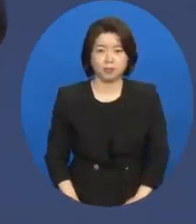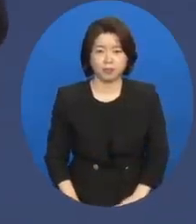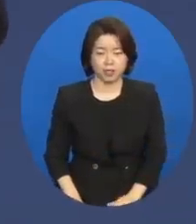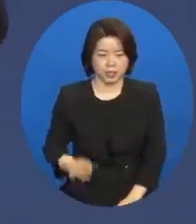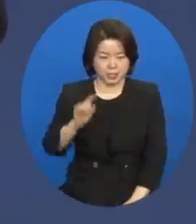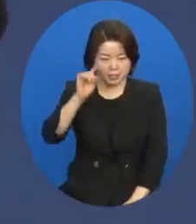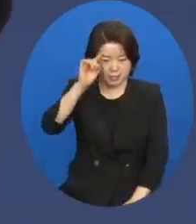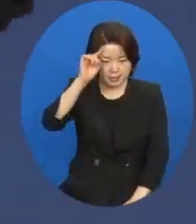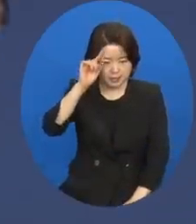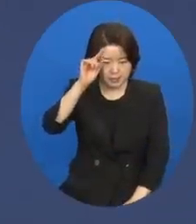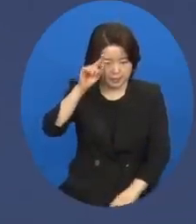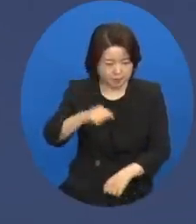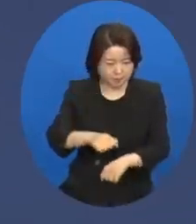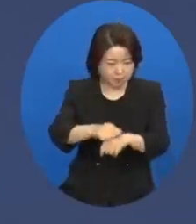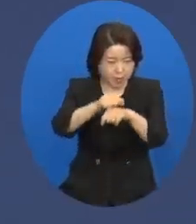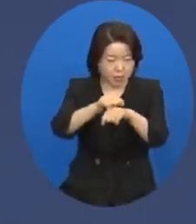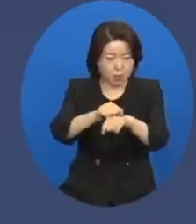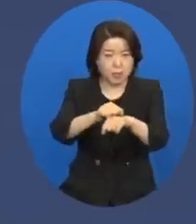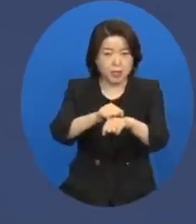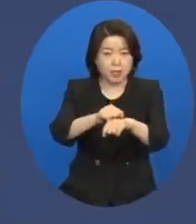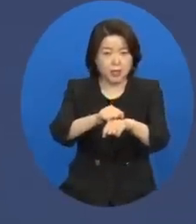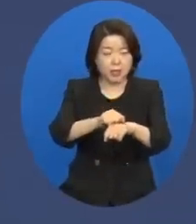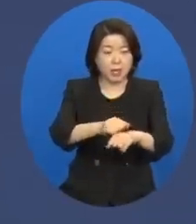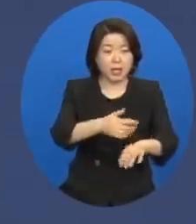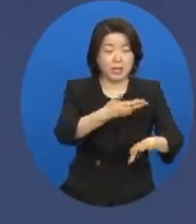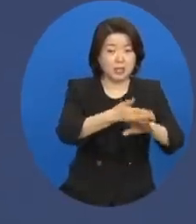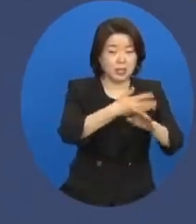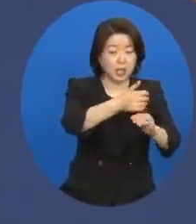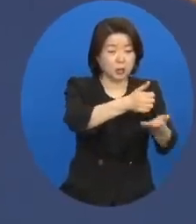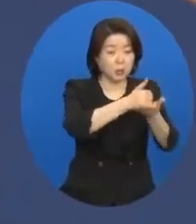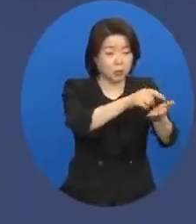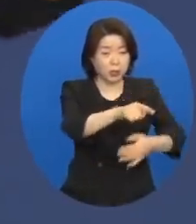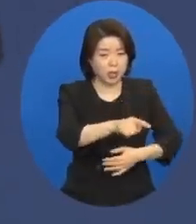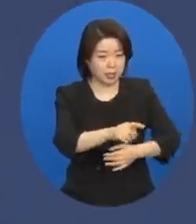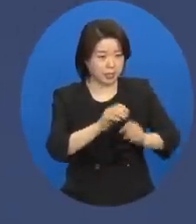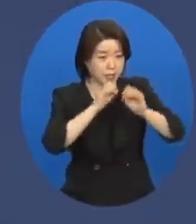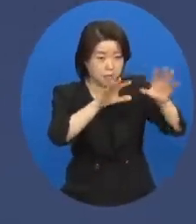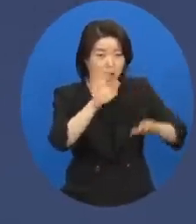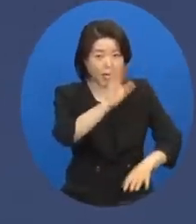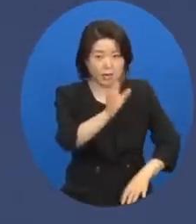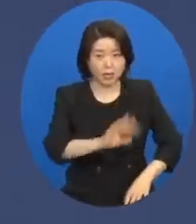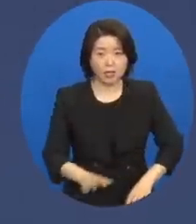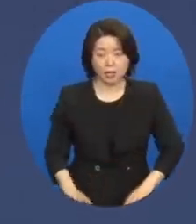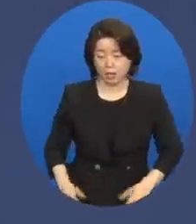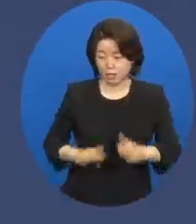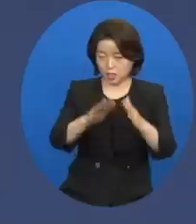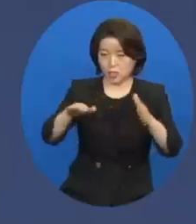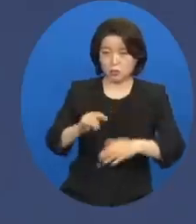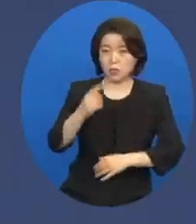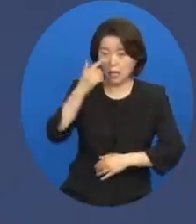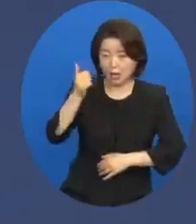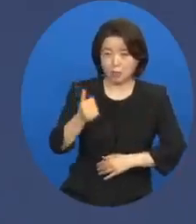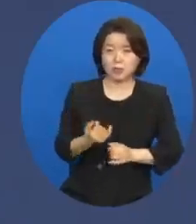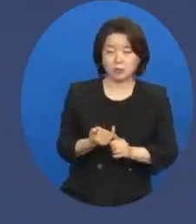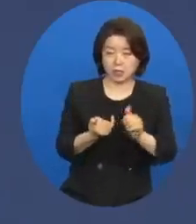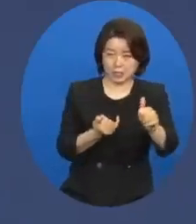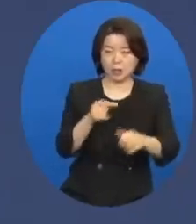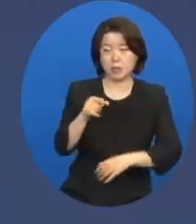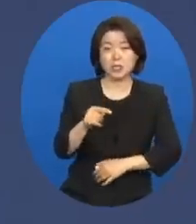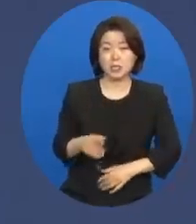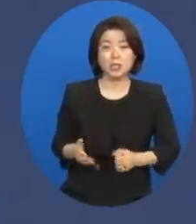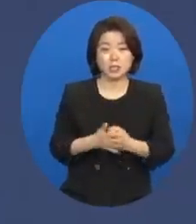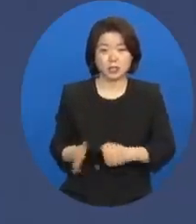스트레스가 쌓이면 그걸 딴 사람 고객들한테 그 할 순 없잖아요. 그 집에 아버지면서